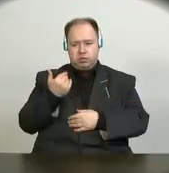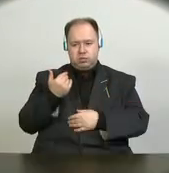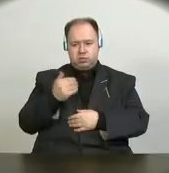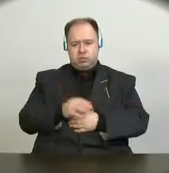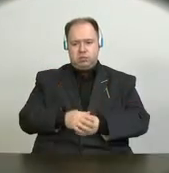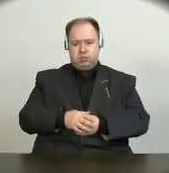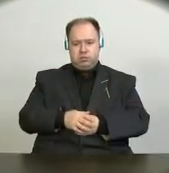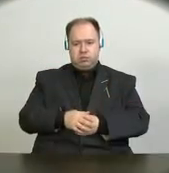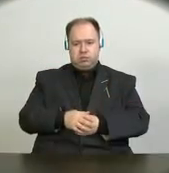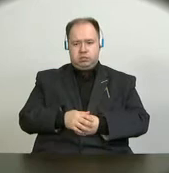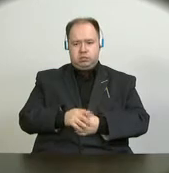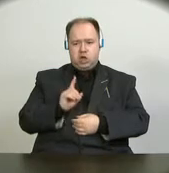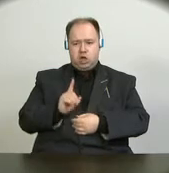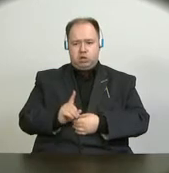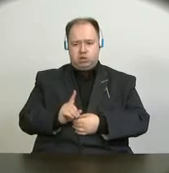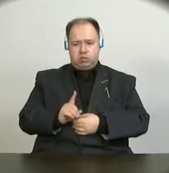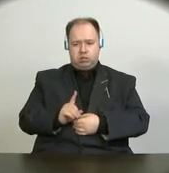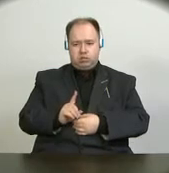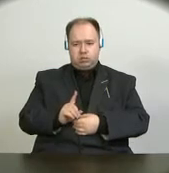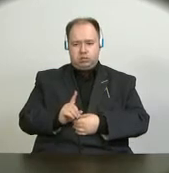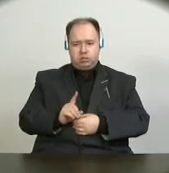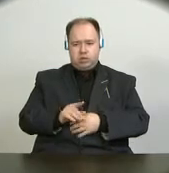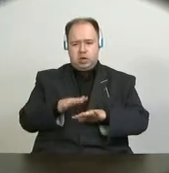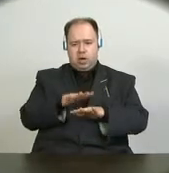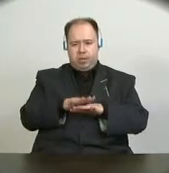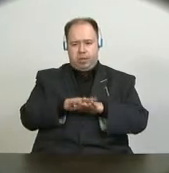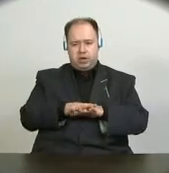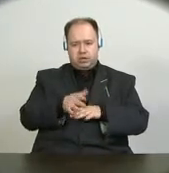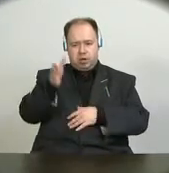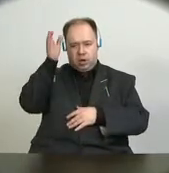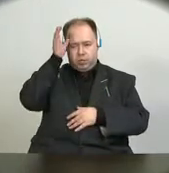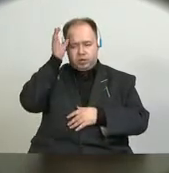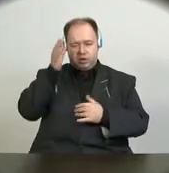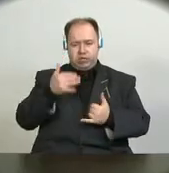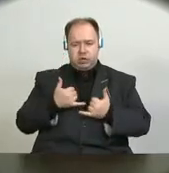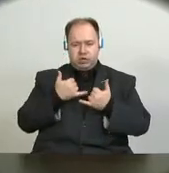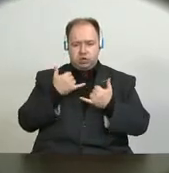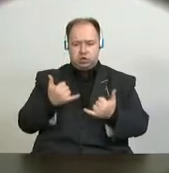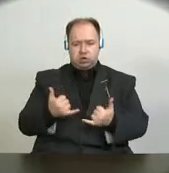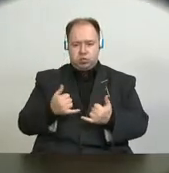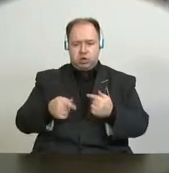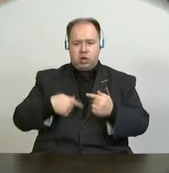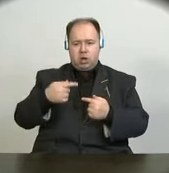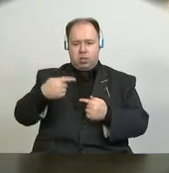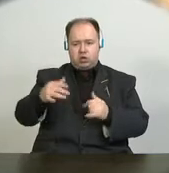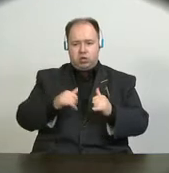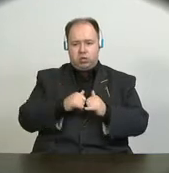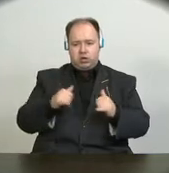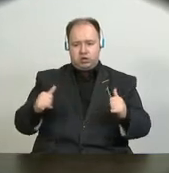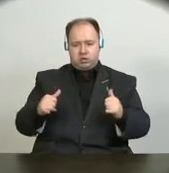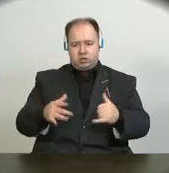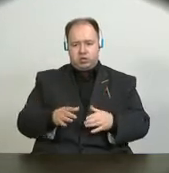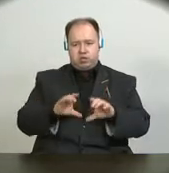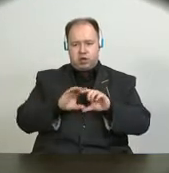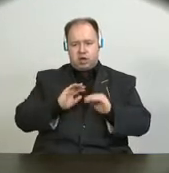готовят но тем ни менее определенные базовые образования для того чтобы потом расти уже непосредственно в